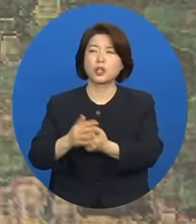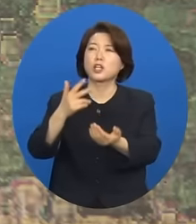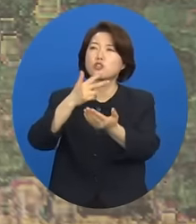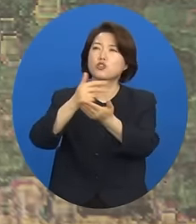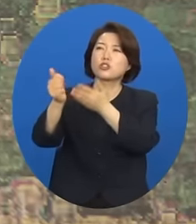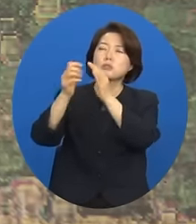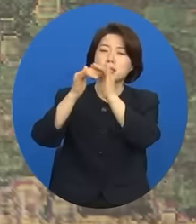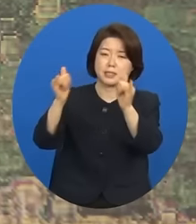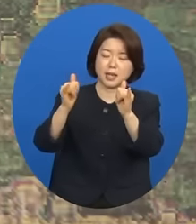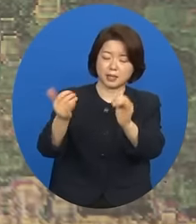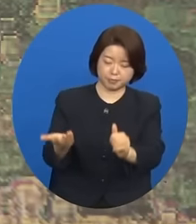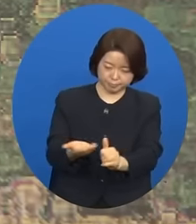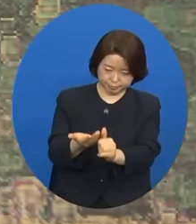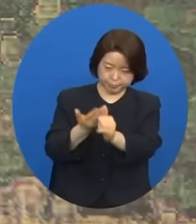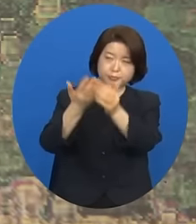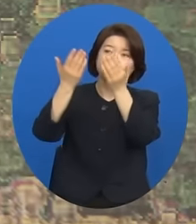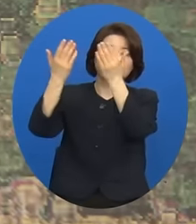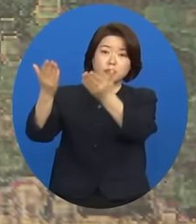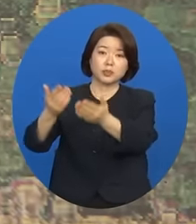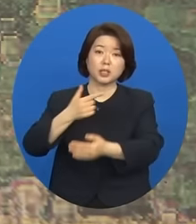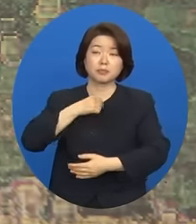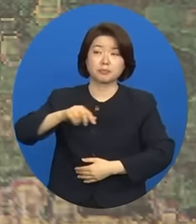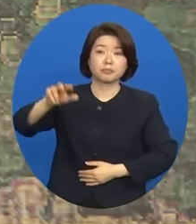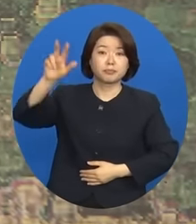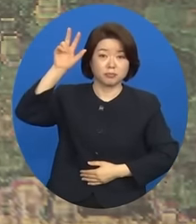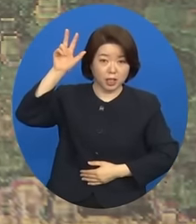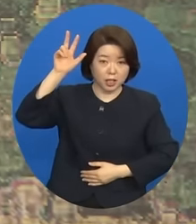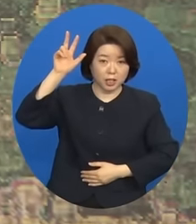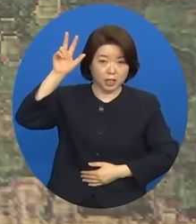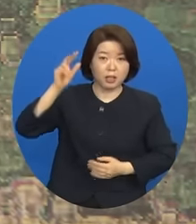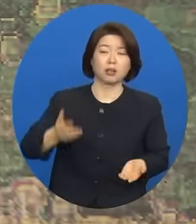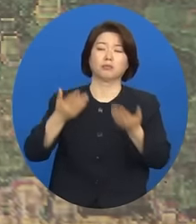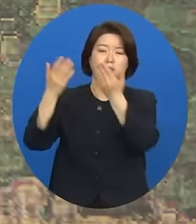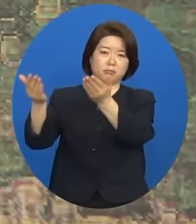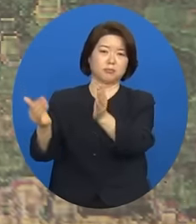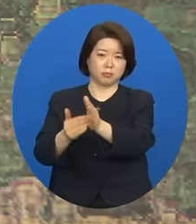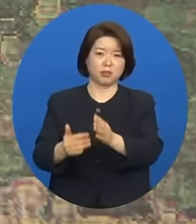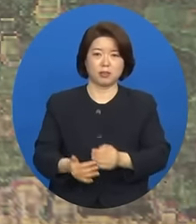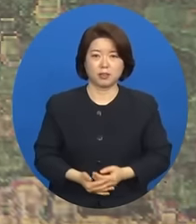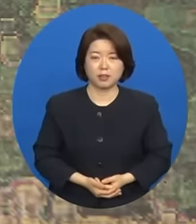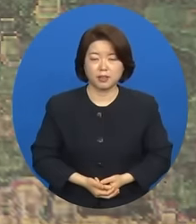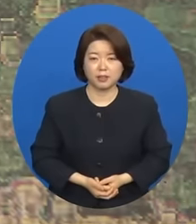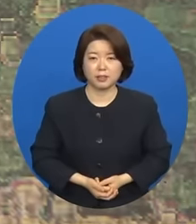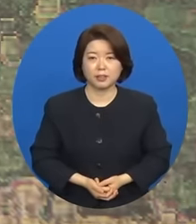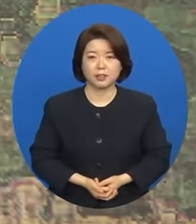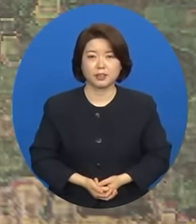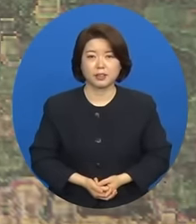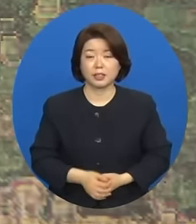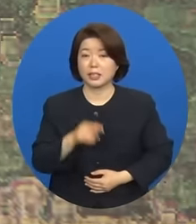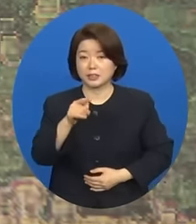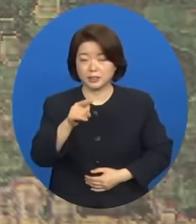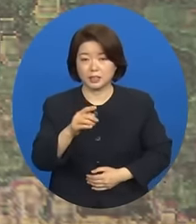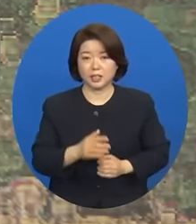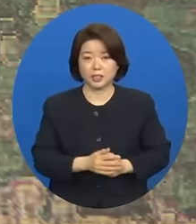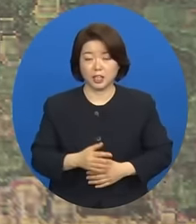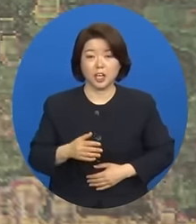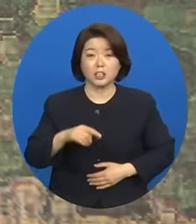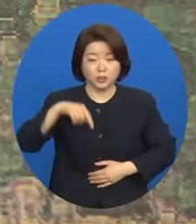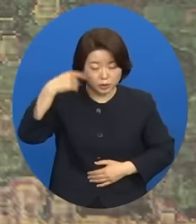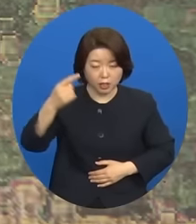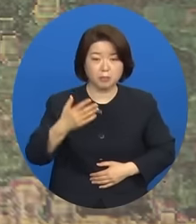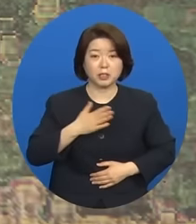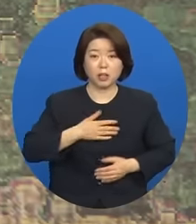사람으로 키우겠습니다 라고 서원을 한 거죠. 그게 태어난 것이 이제